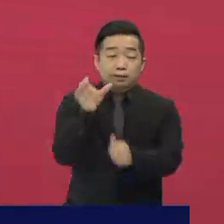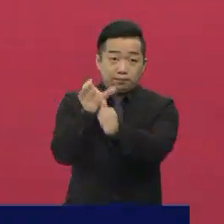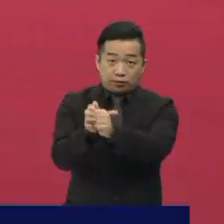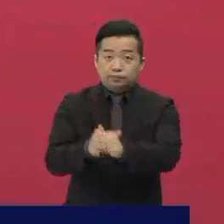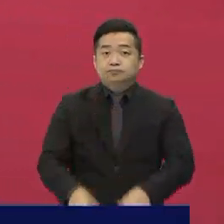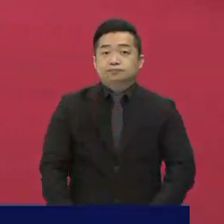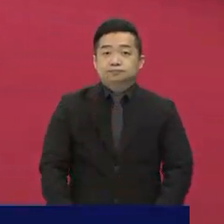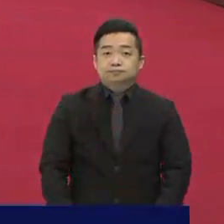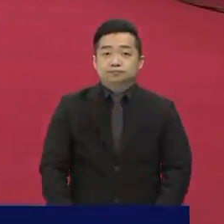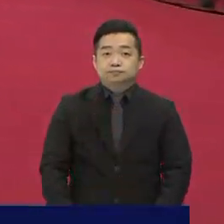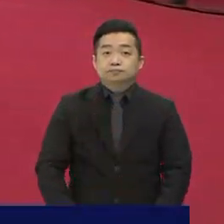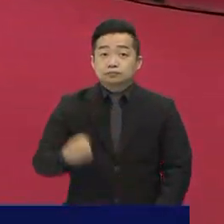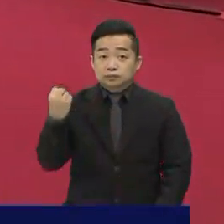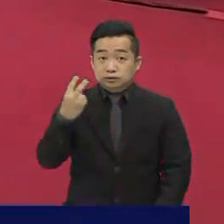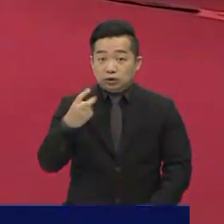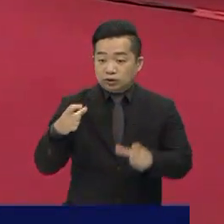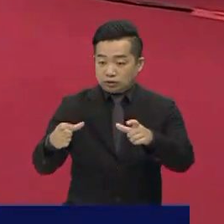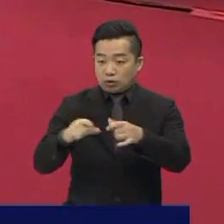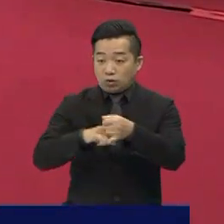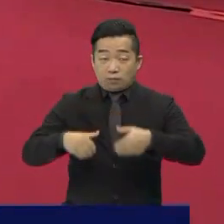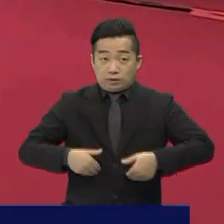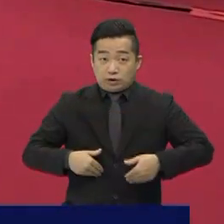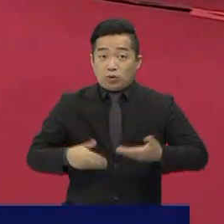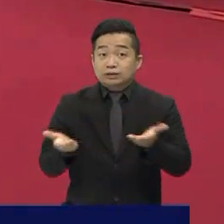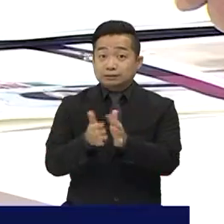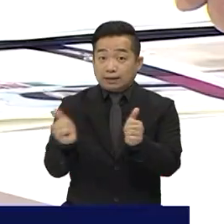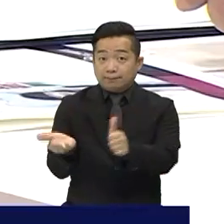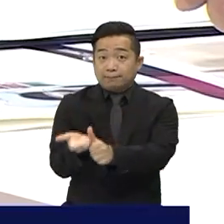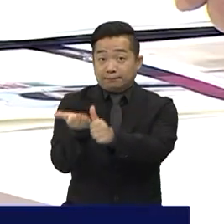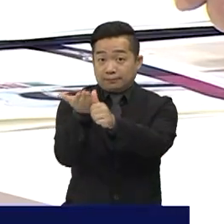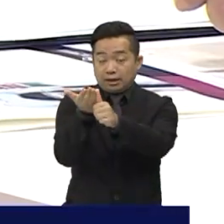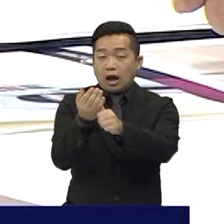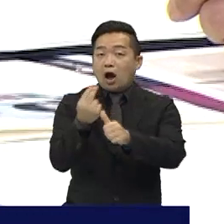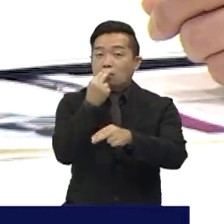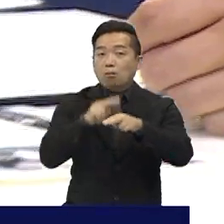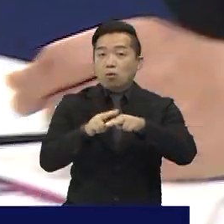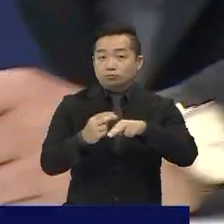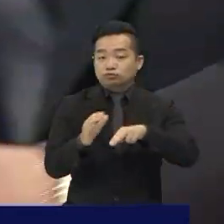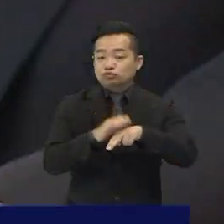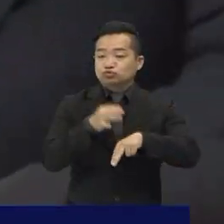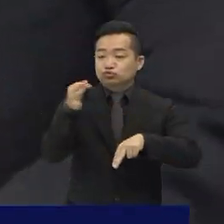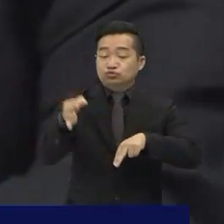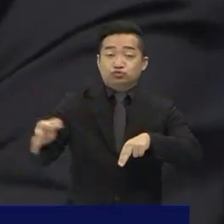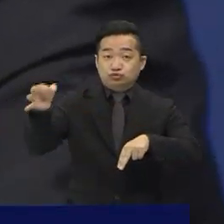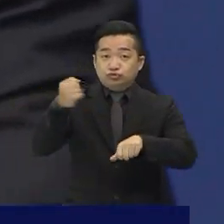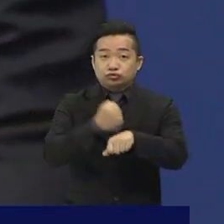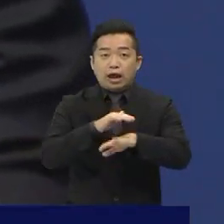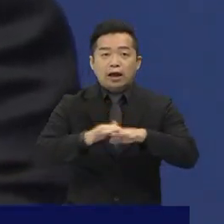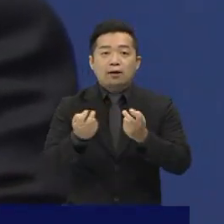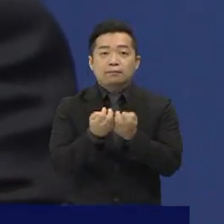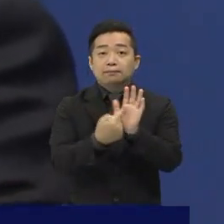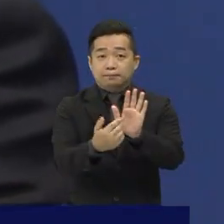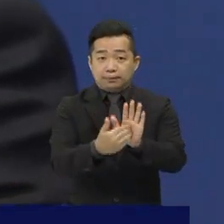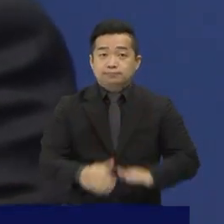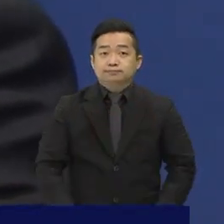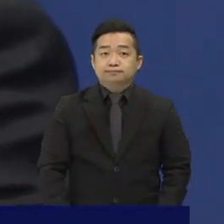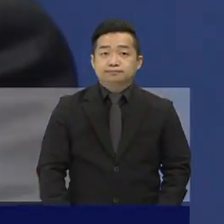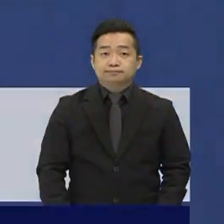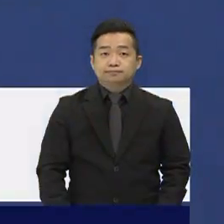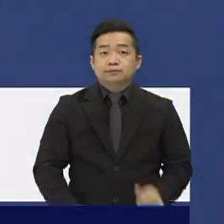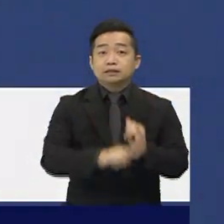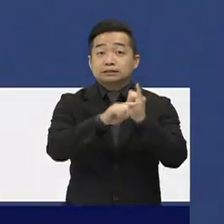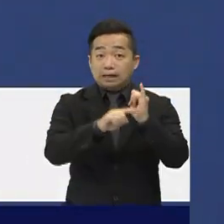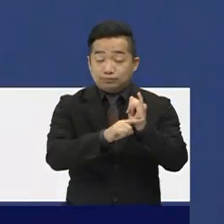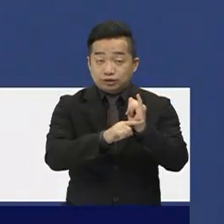했습니다. 동시에 지역 필수 의료인 양성과 보험 수가 인상 등을 통한 해결책도 제시했습니다.